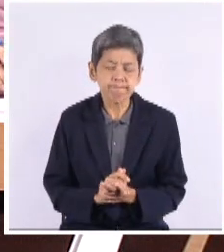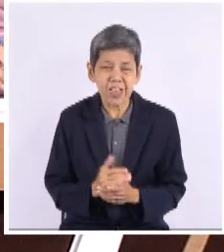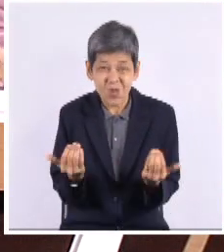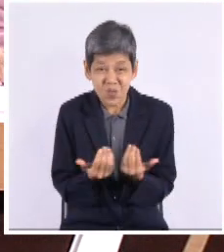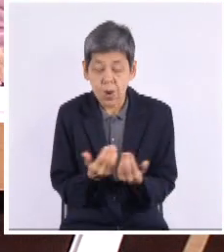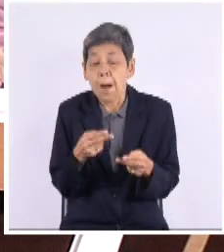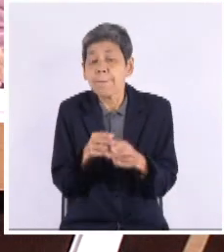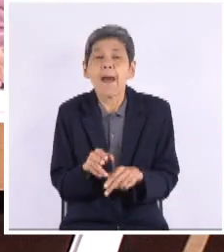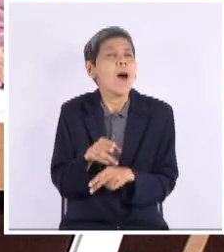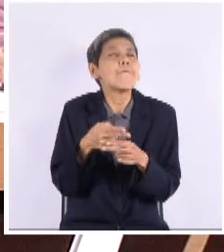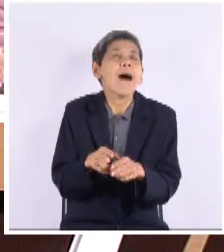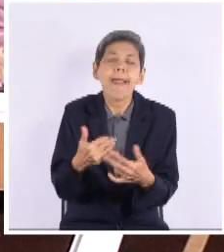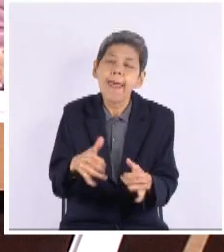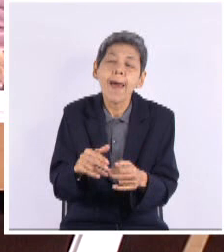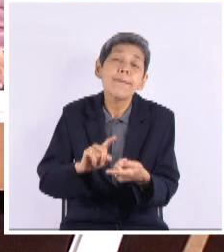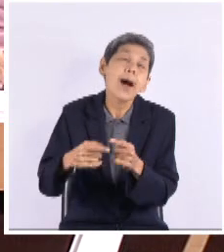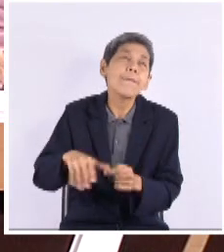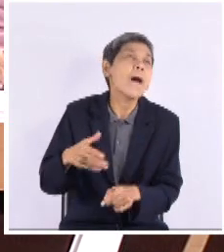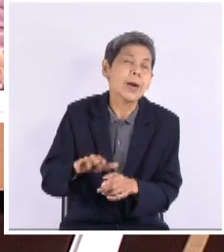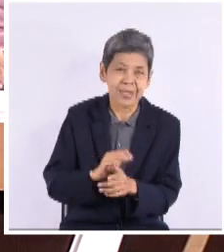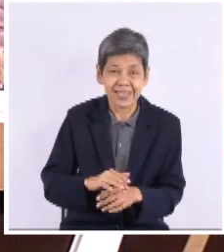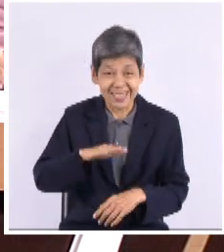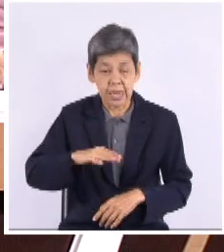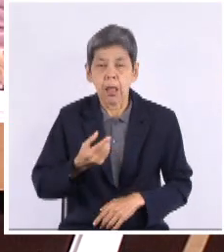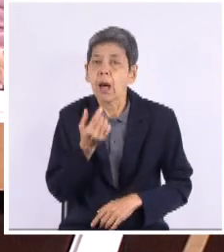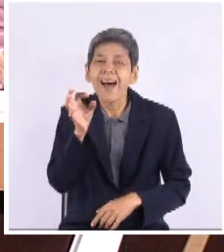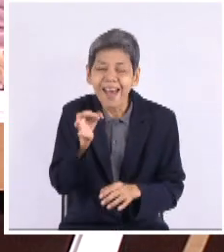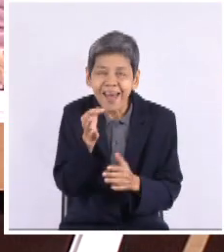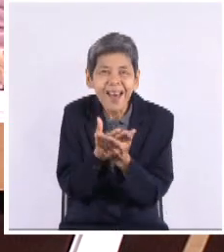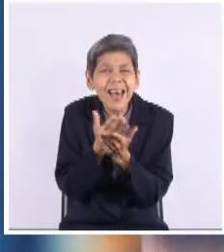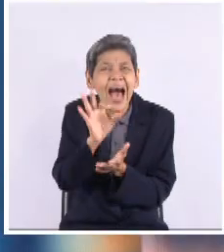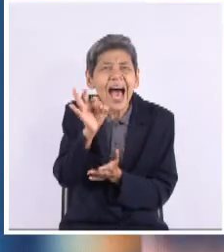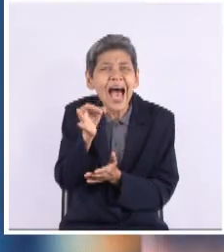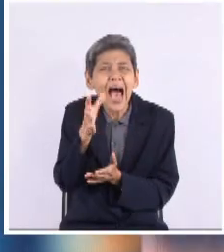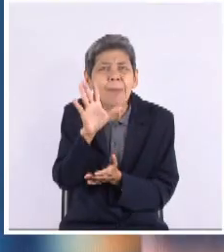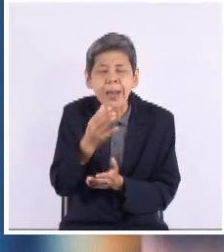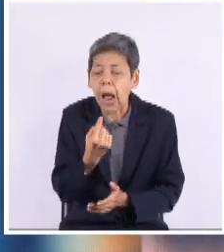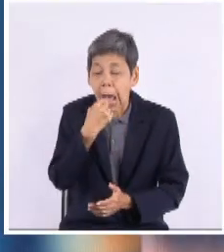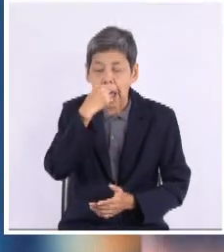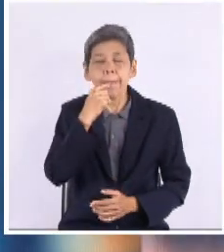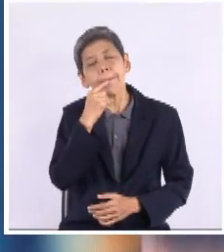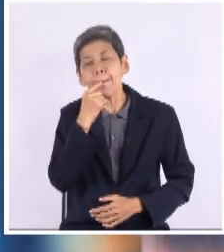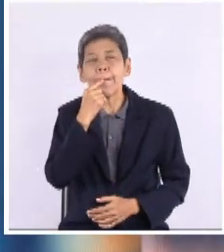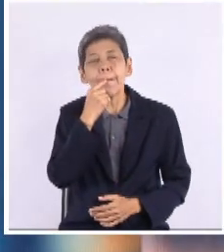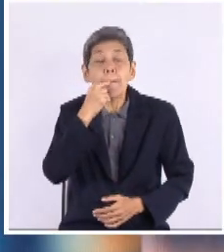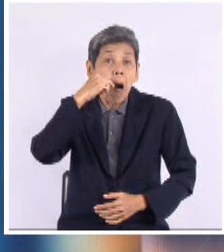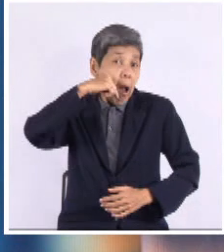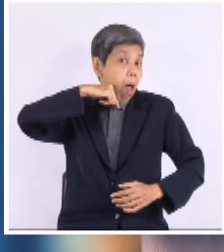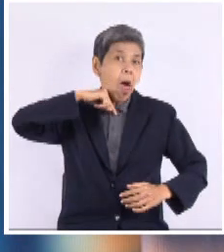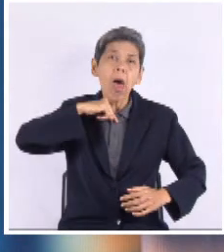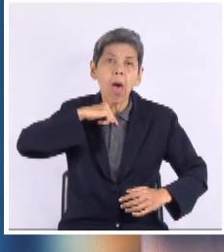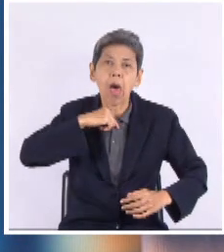ปล่อยเด็กทิ้งไว้เล่นกับเพื่อนนะคะน้องเนี่ยกลืนเหรียญ 5ค่ะตอนแรกก็อมไว้ในปากดีอยู่หรอกแต่ปรบ